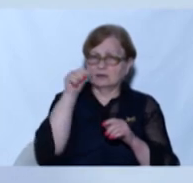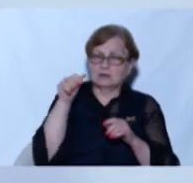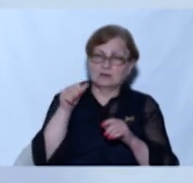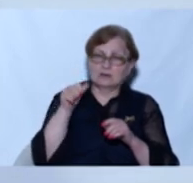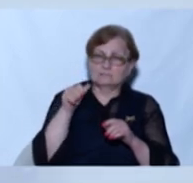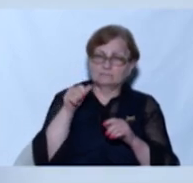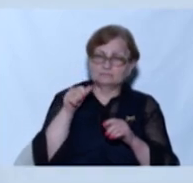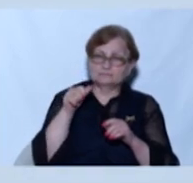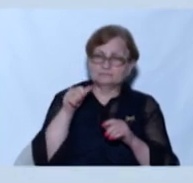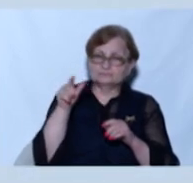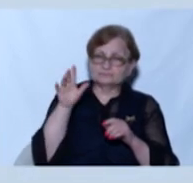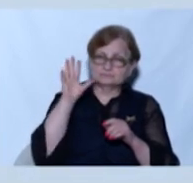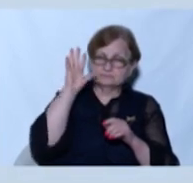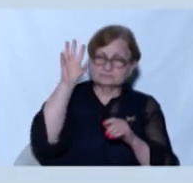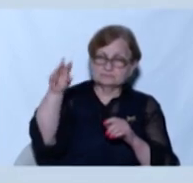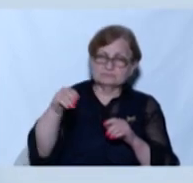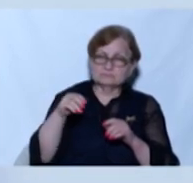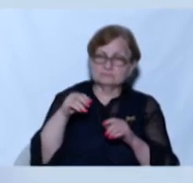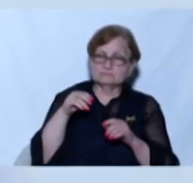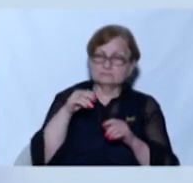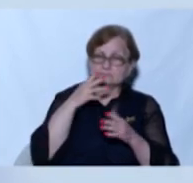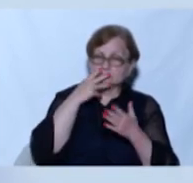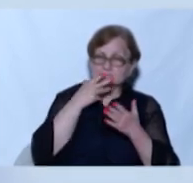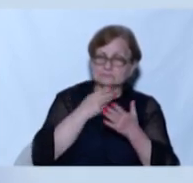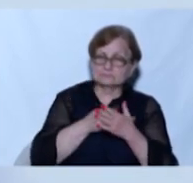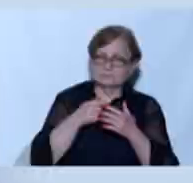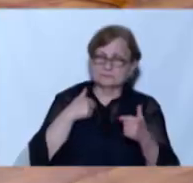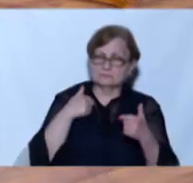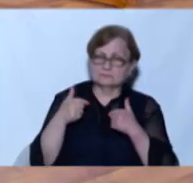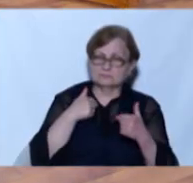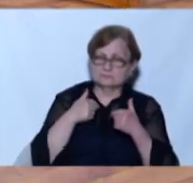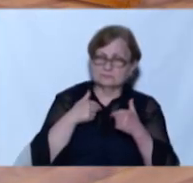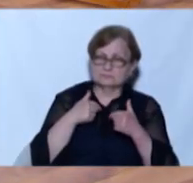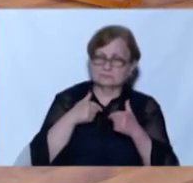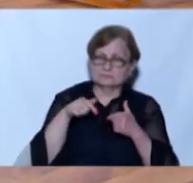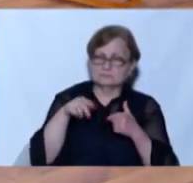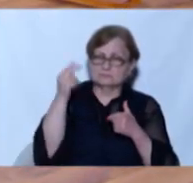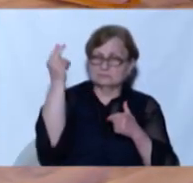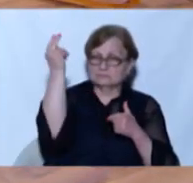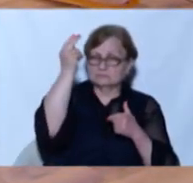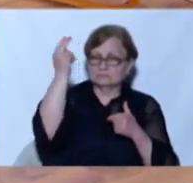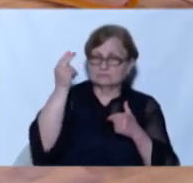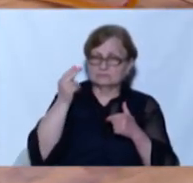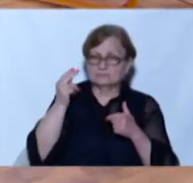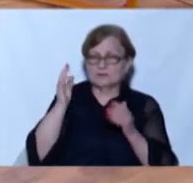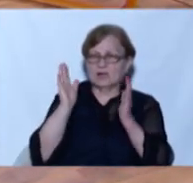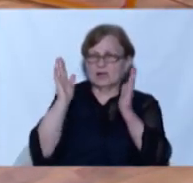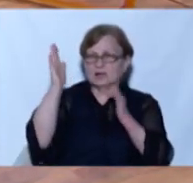ან ფუფუნებაში ევროპაში მცხოვრები და თავის ტანჯვას აი ამ ნახატებთან და